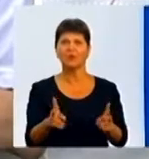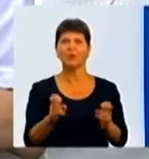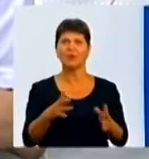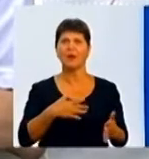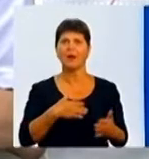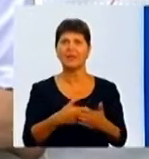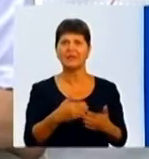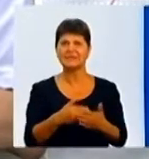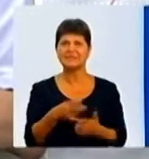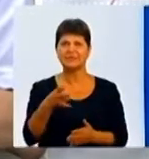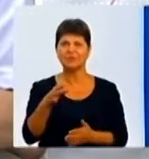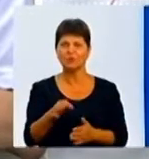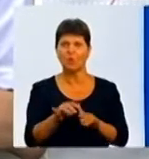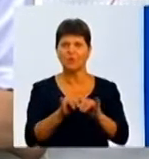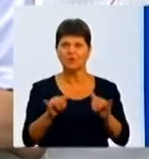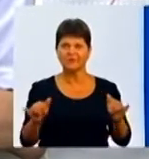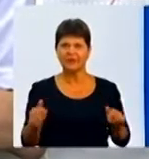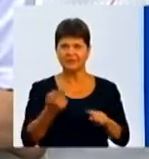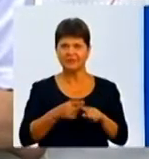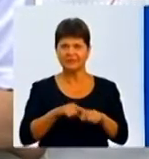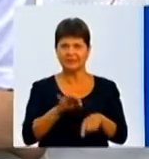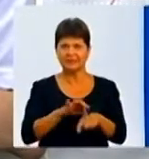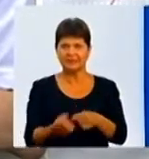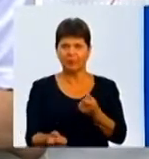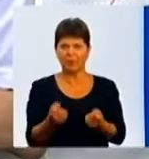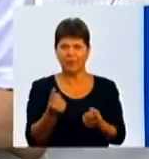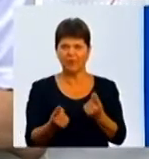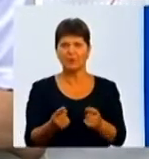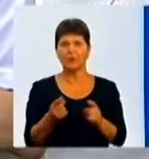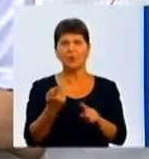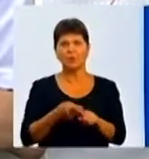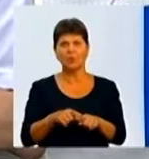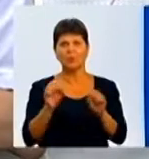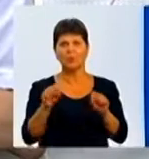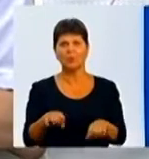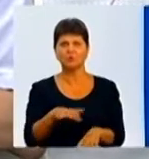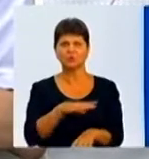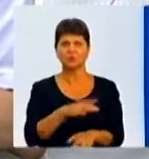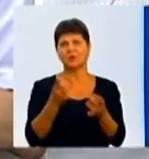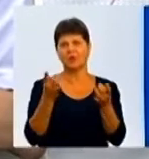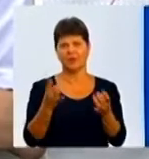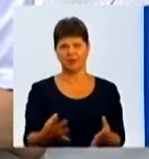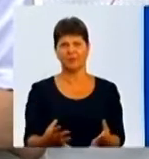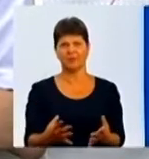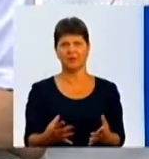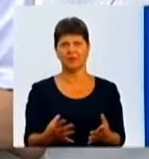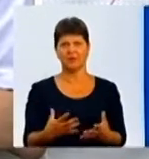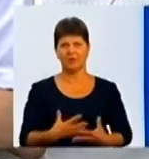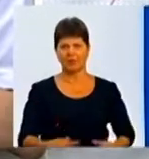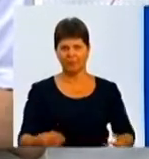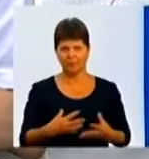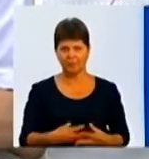ці симптоми, тому може бути проходити просто елементарний за рахунок проносу по